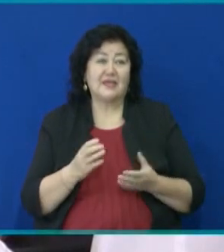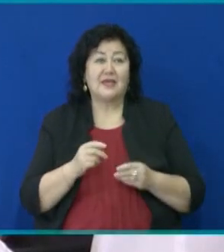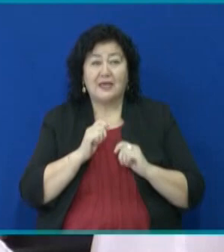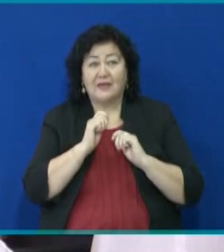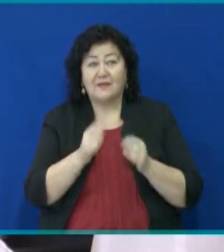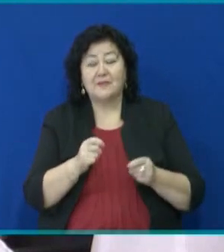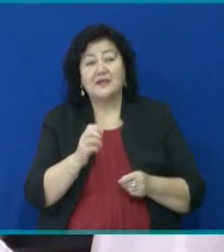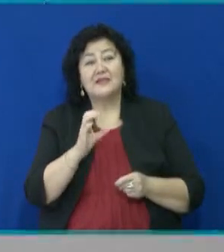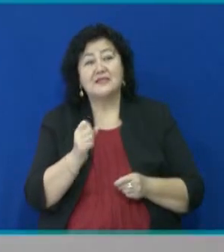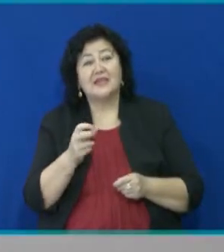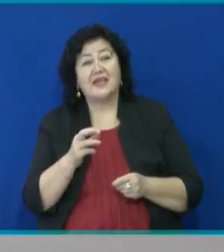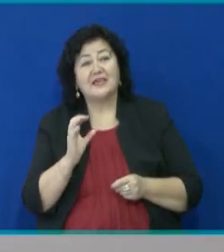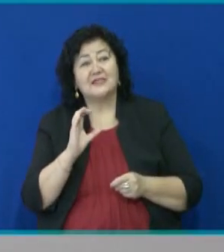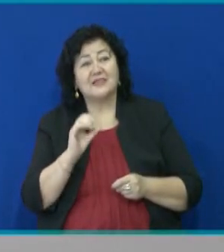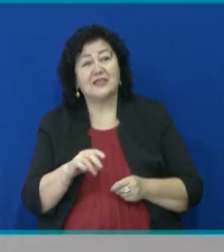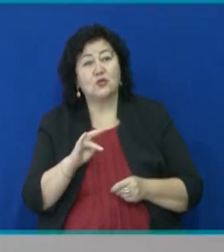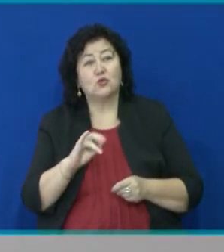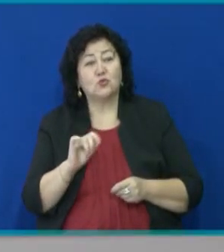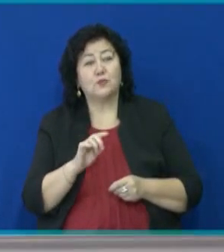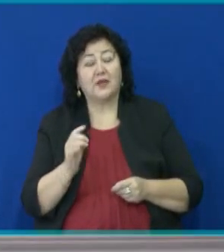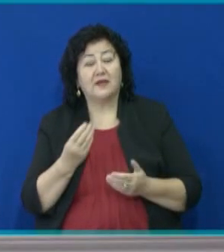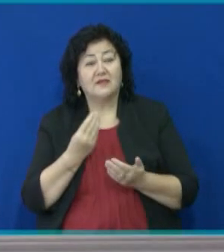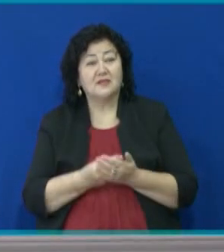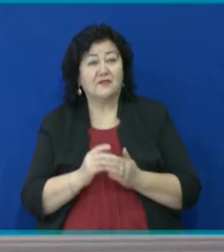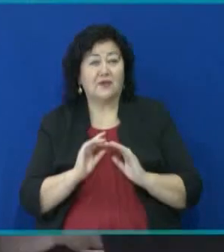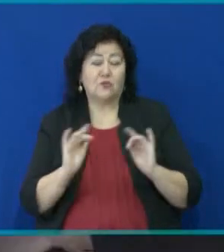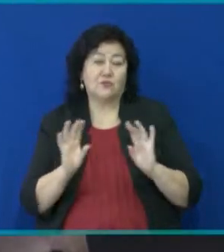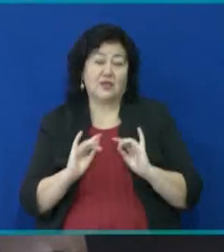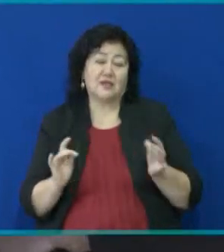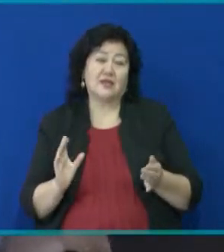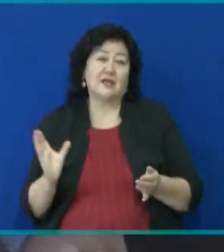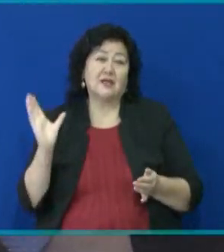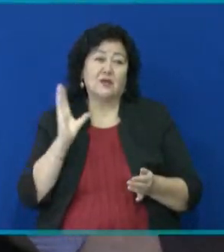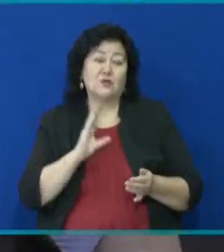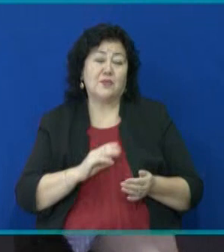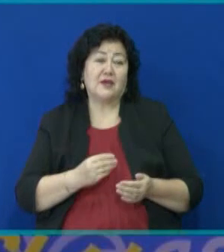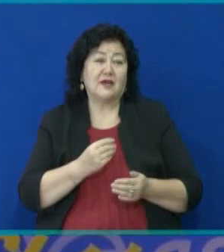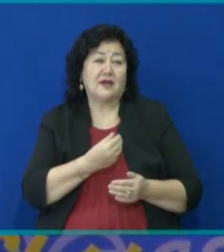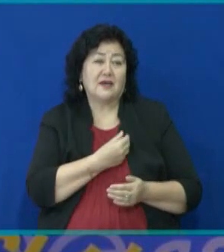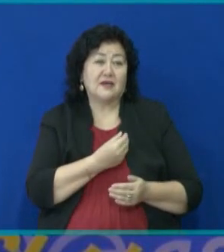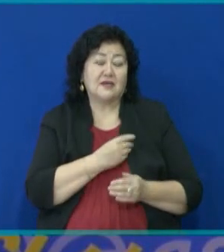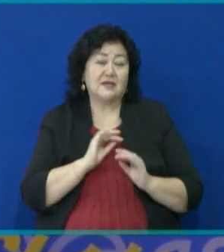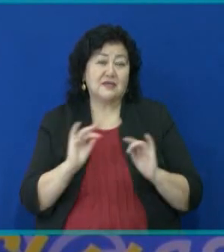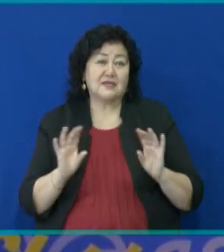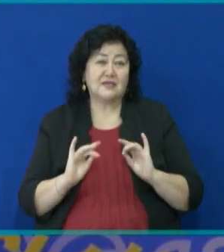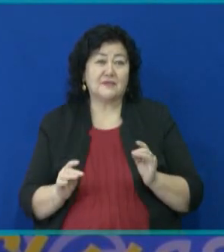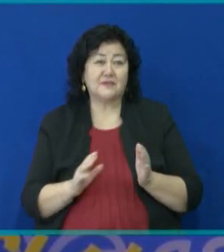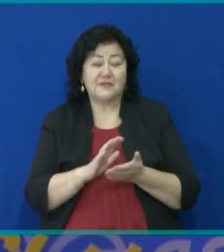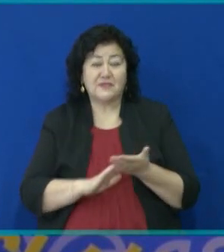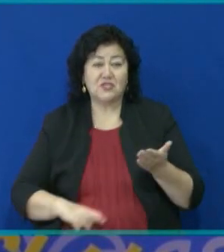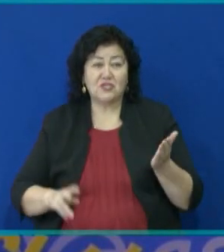Нурбеку медаль за заслуги перед университетом. В своем докладе он отметил достижения и показатели университета. В течение 70